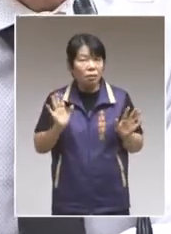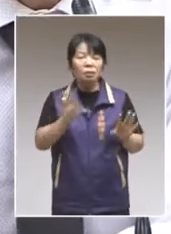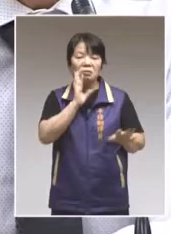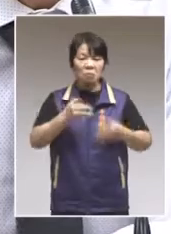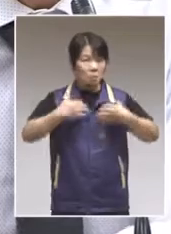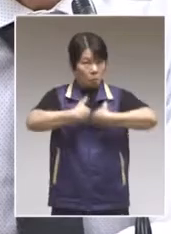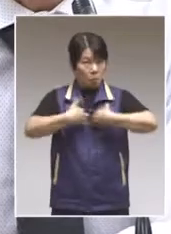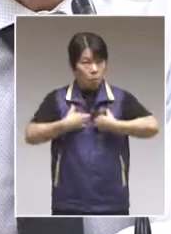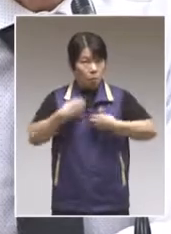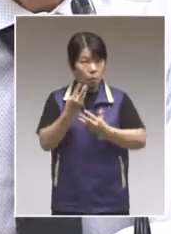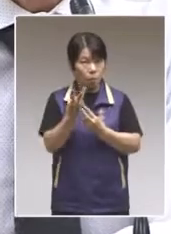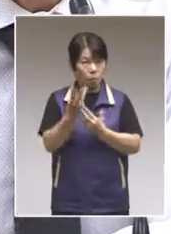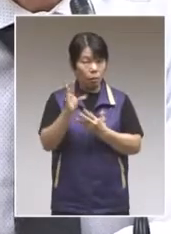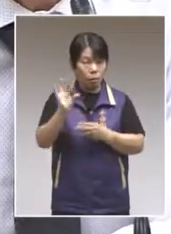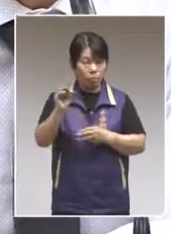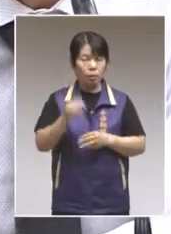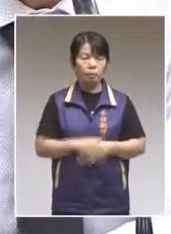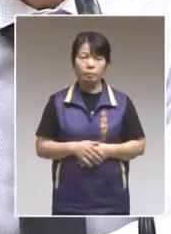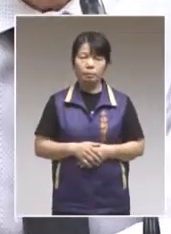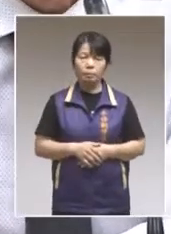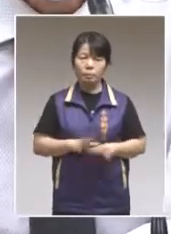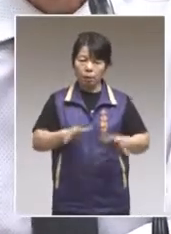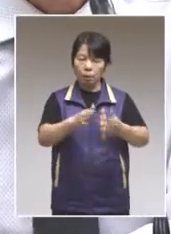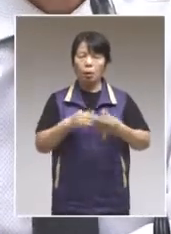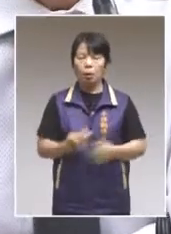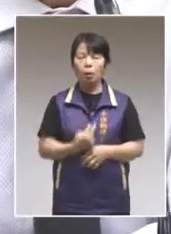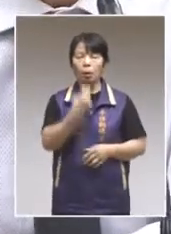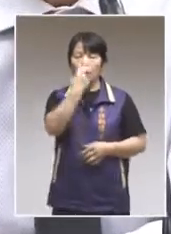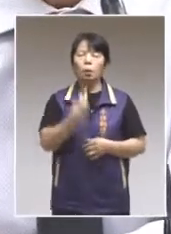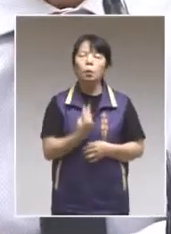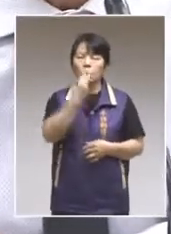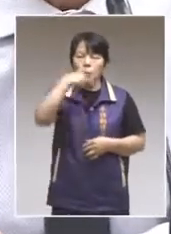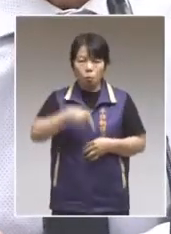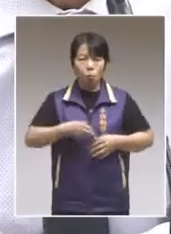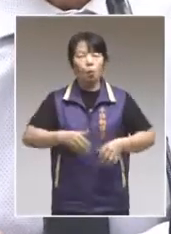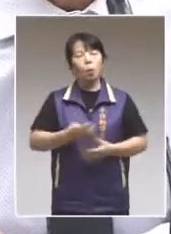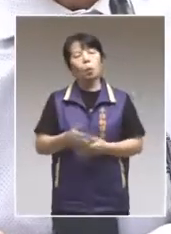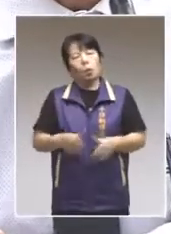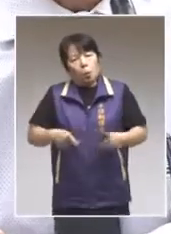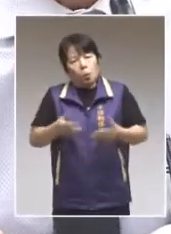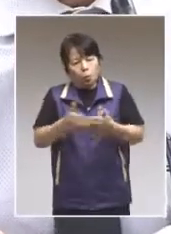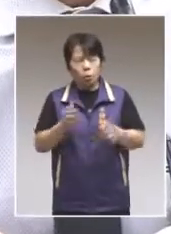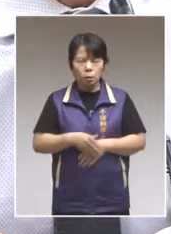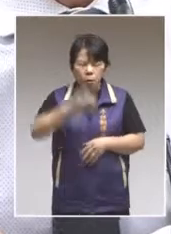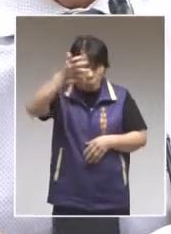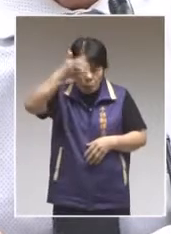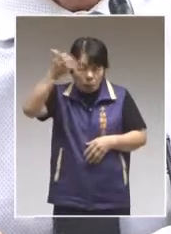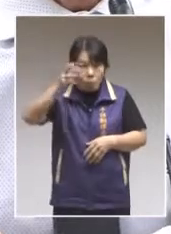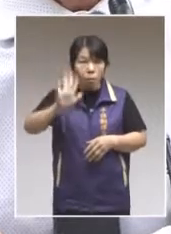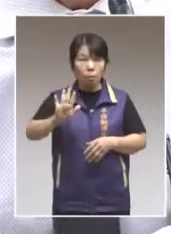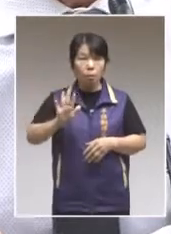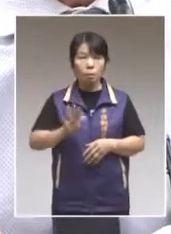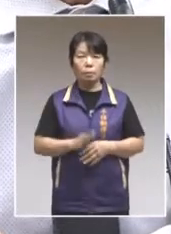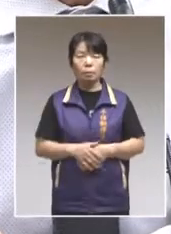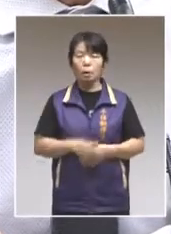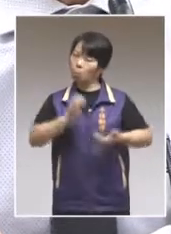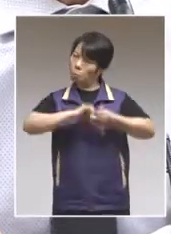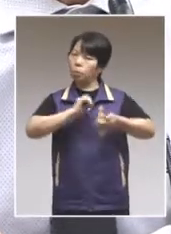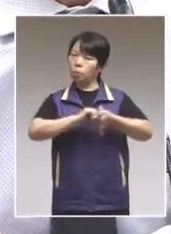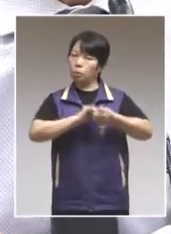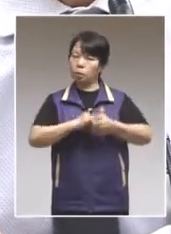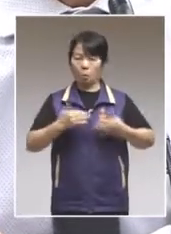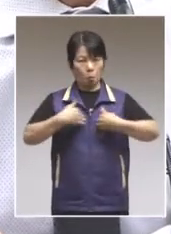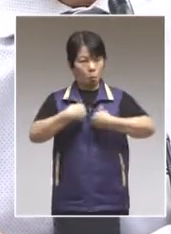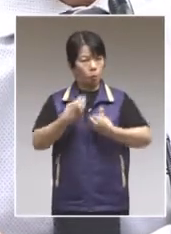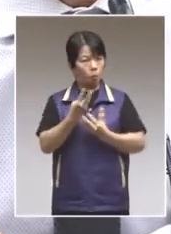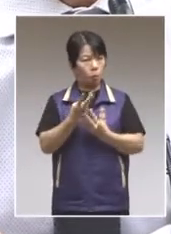炎？其中一个最重要的表现是呼吸急促。那也许大家都觉得说啊，发烧，不一定肺炎